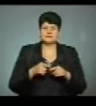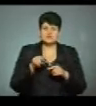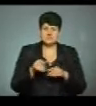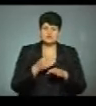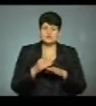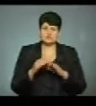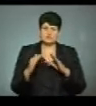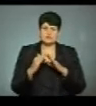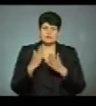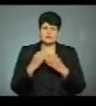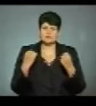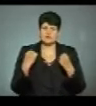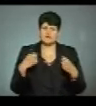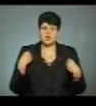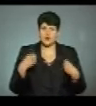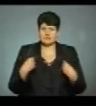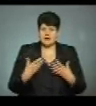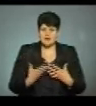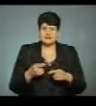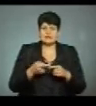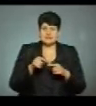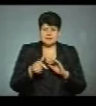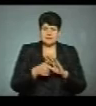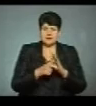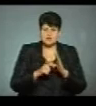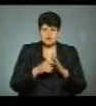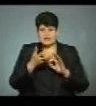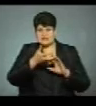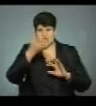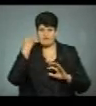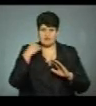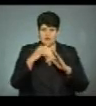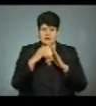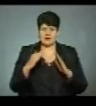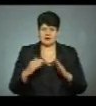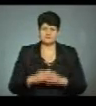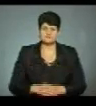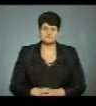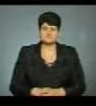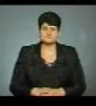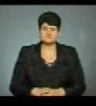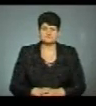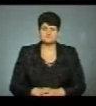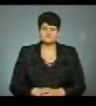будівлі розміщені спортивні роздягальні. Якраз над цим приміщенням і зірвало дах.